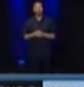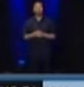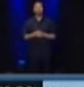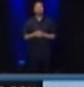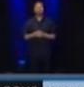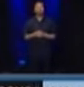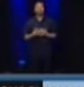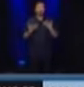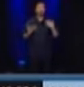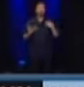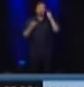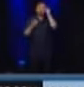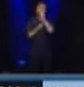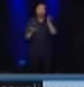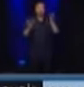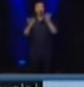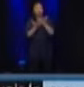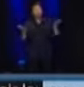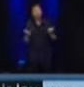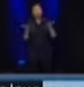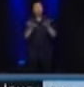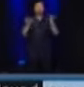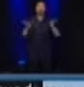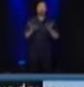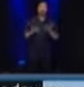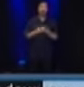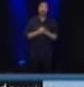appel, puis je suis sûr que Christian va être d'accord avec moi.